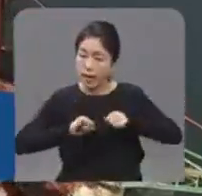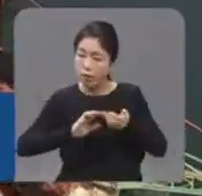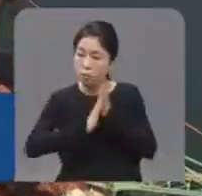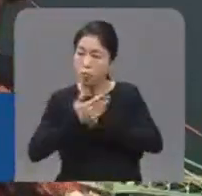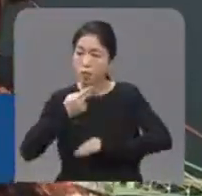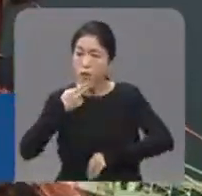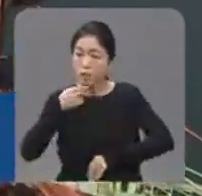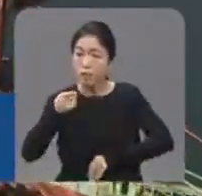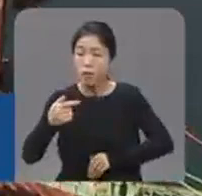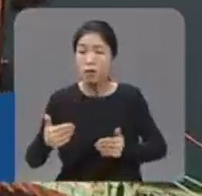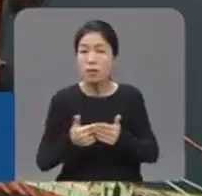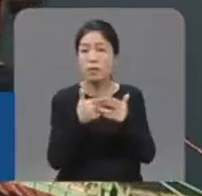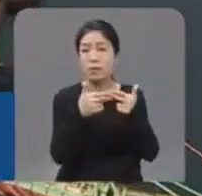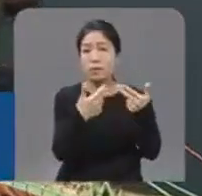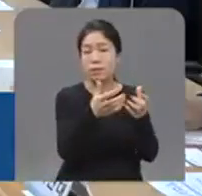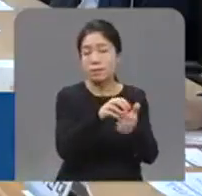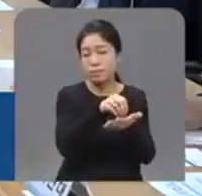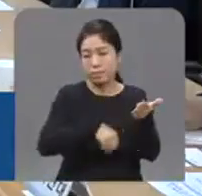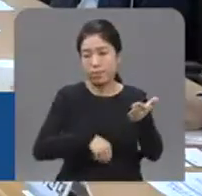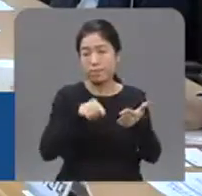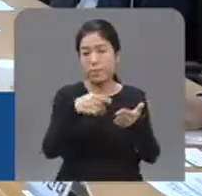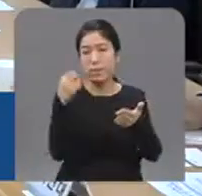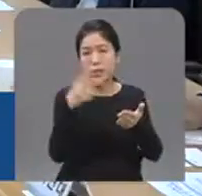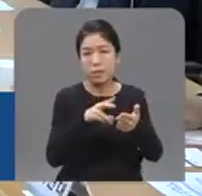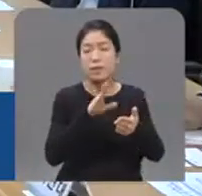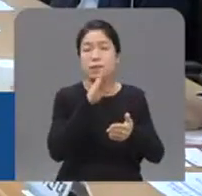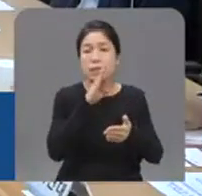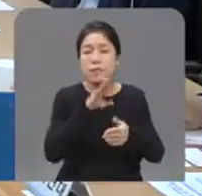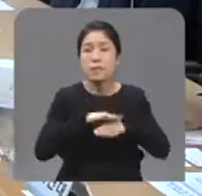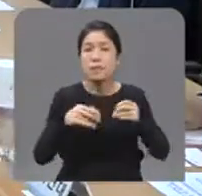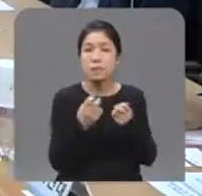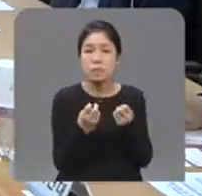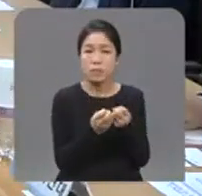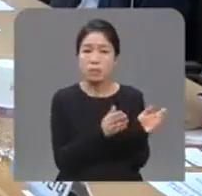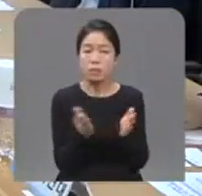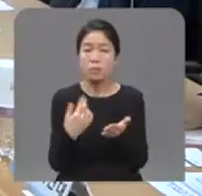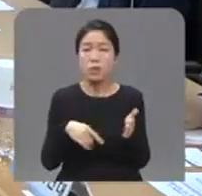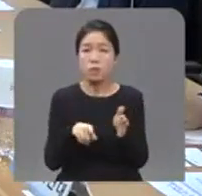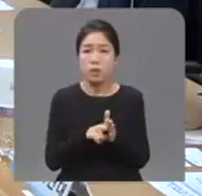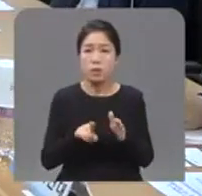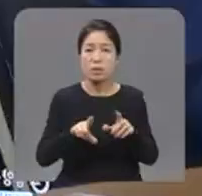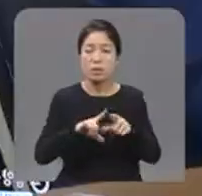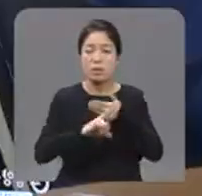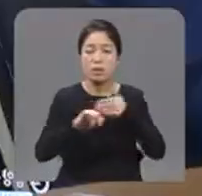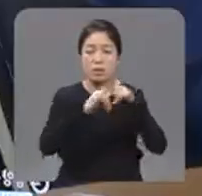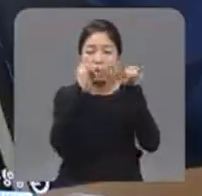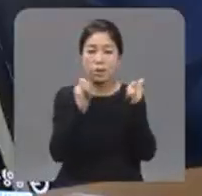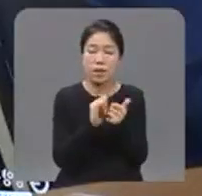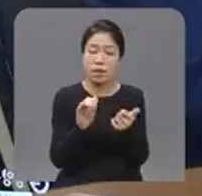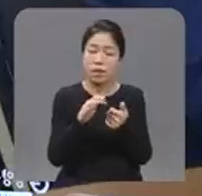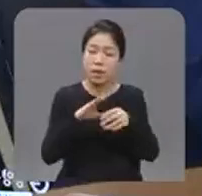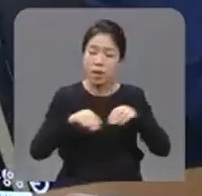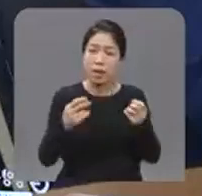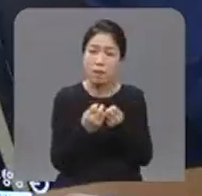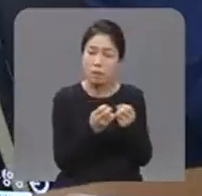경우 상생협의회 탈퇴 등 실질적인 방안 마련을 위해 지역사회와 해법을 찾아가겠다고